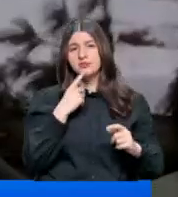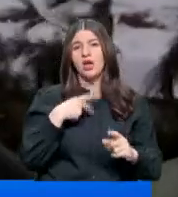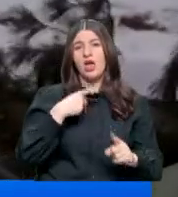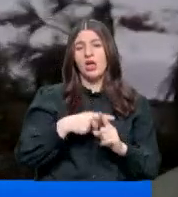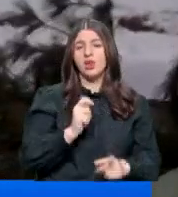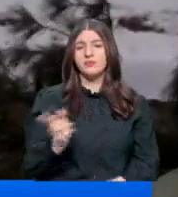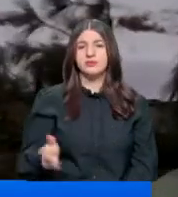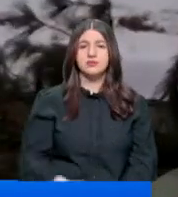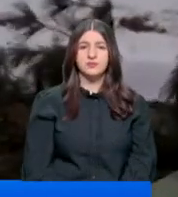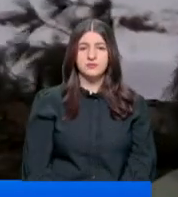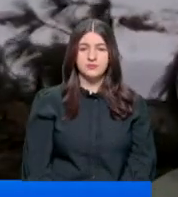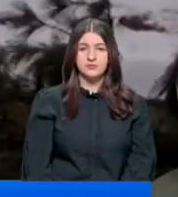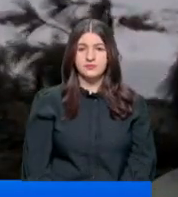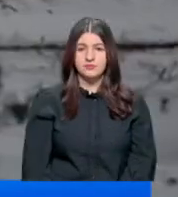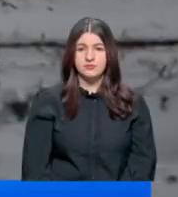ekledi.